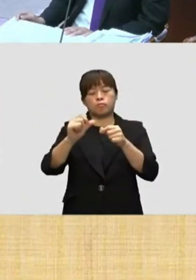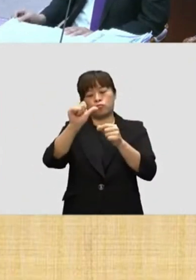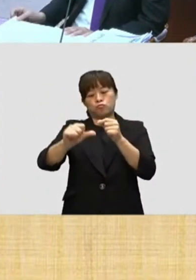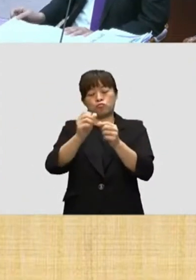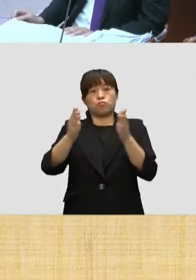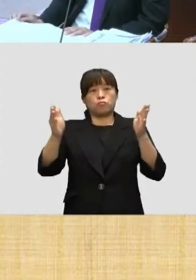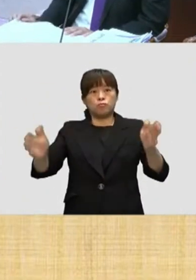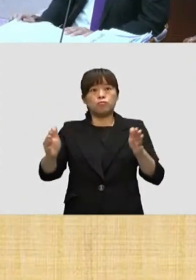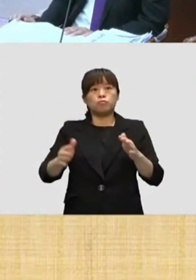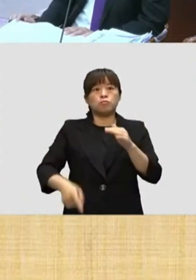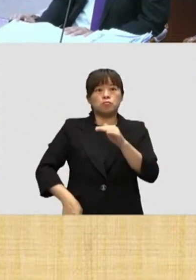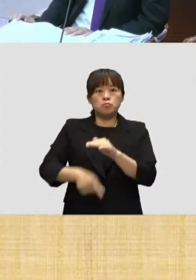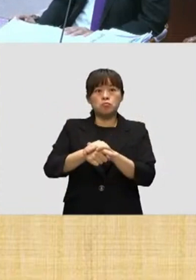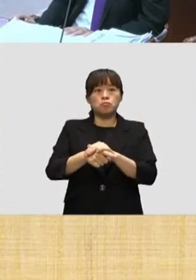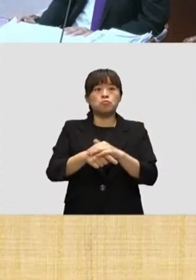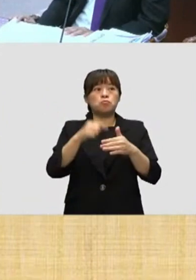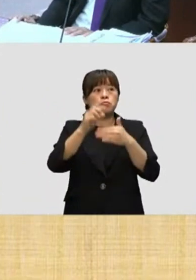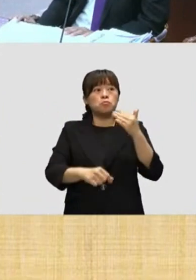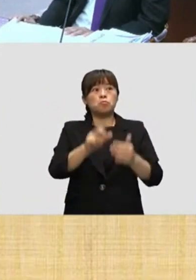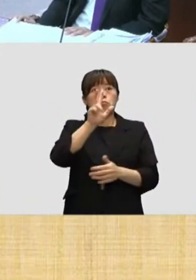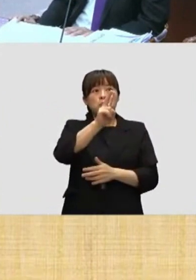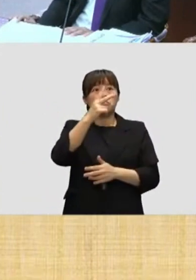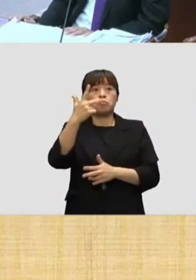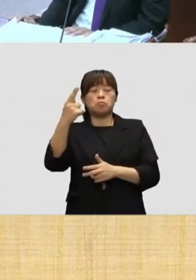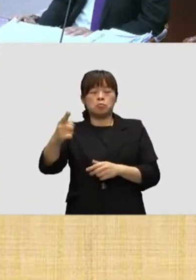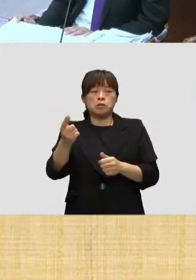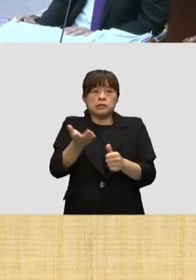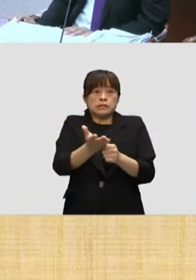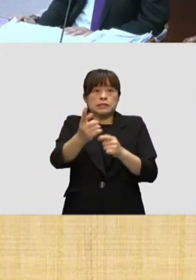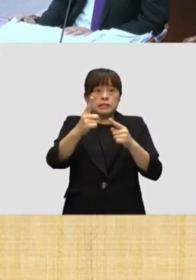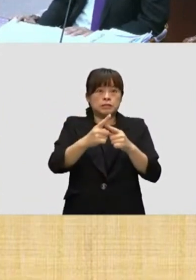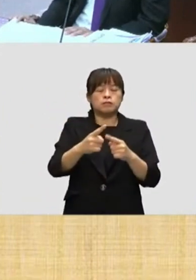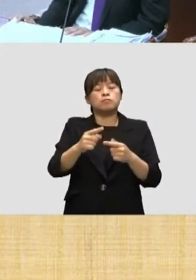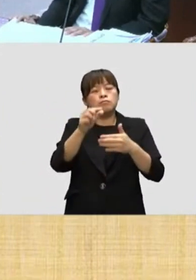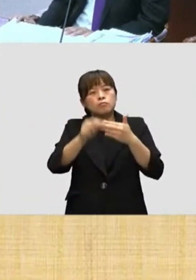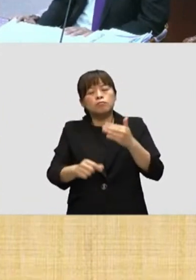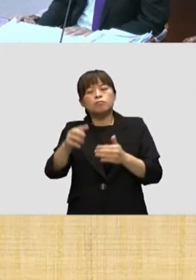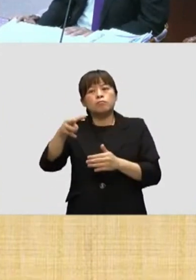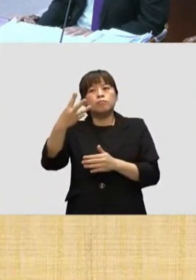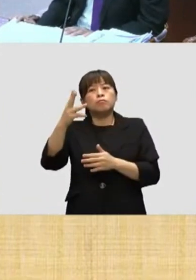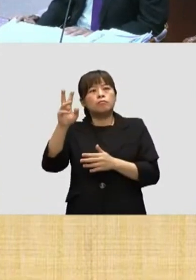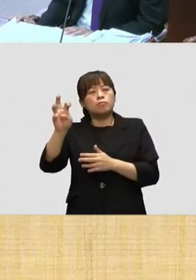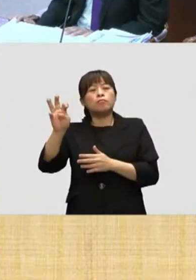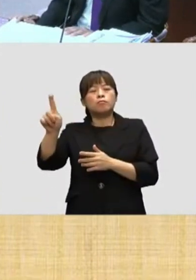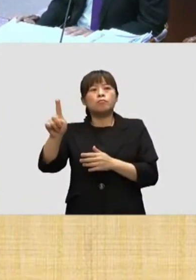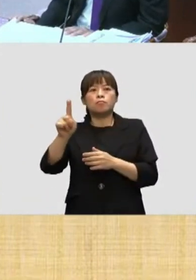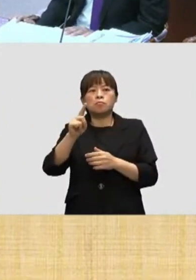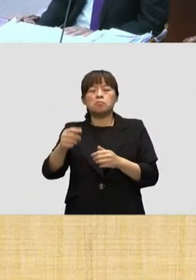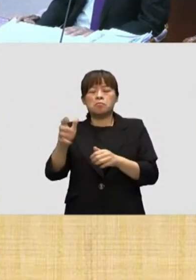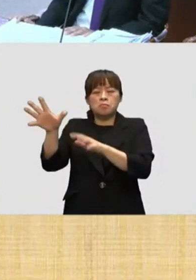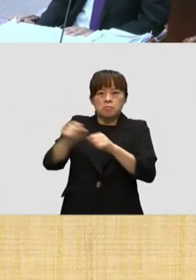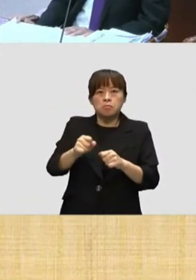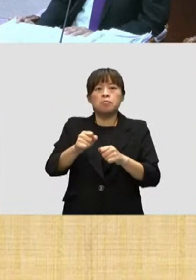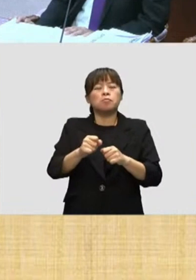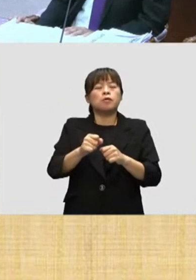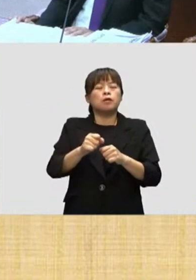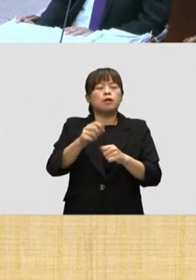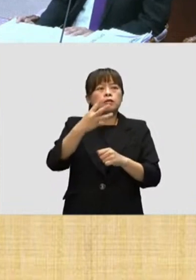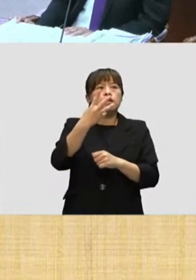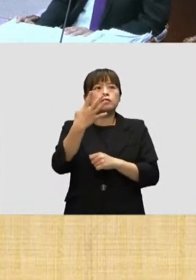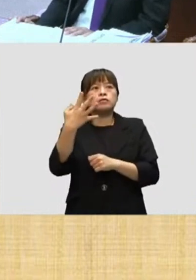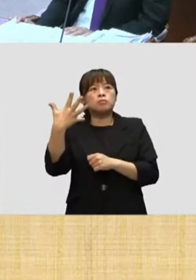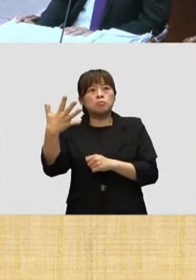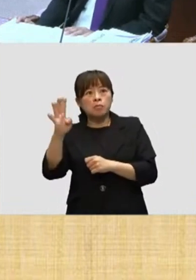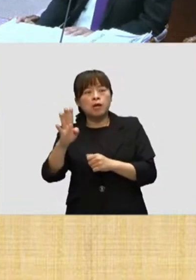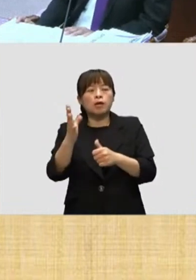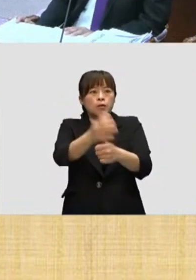间，涉及刑法271条杀人罪、332条强盗杀人结合犯、348条掳